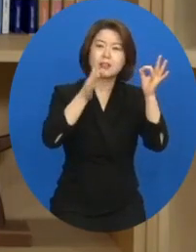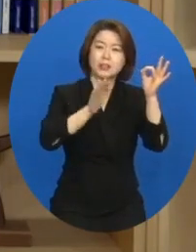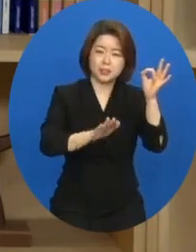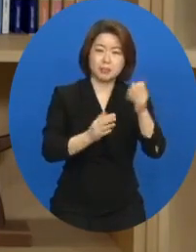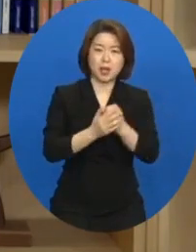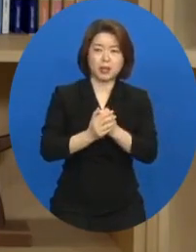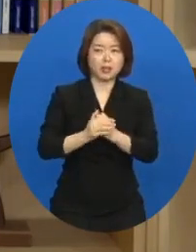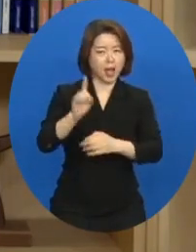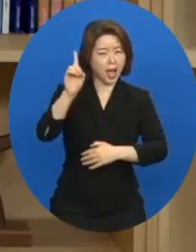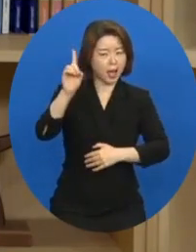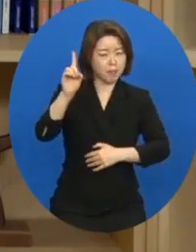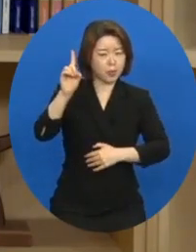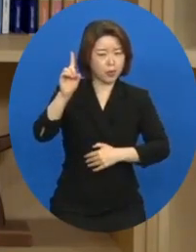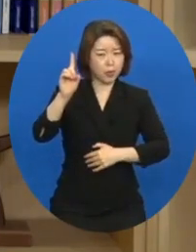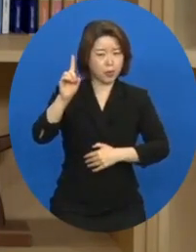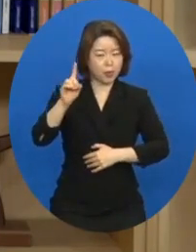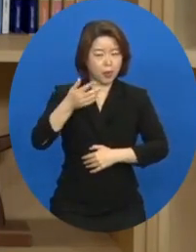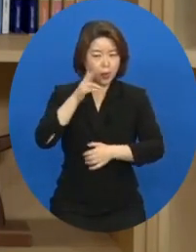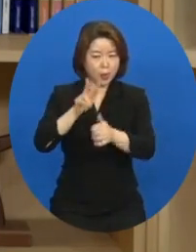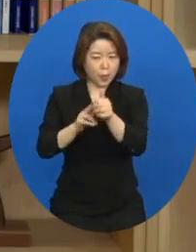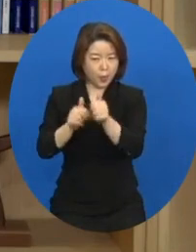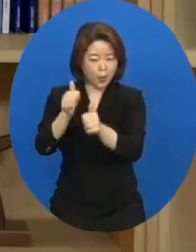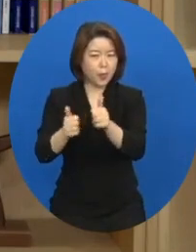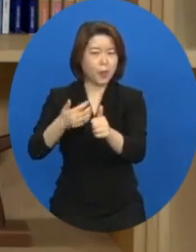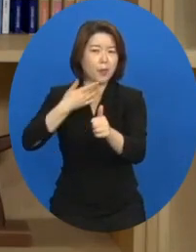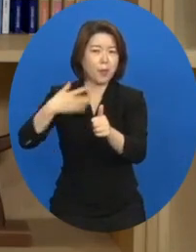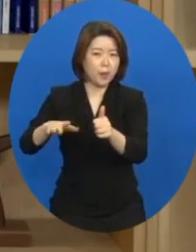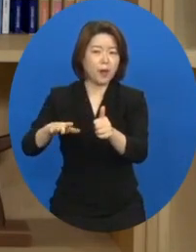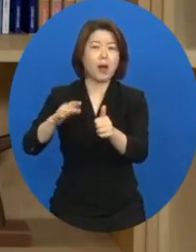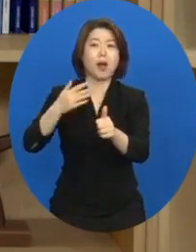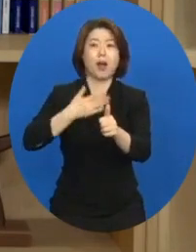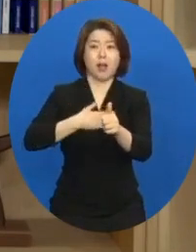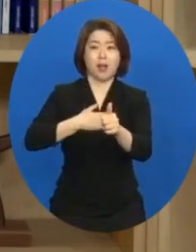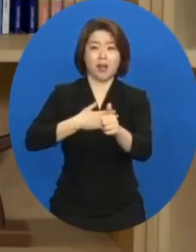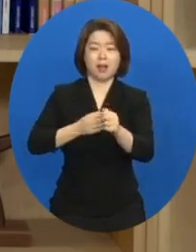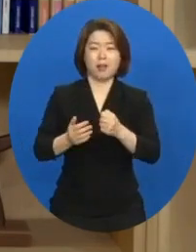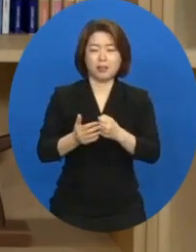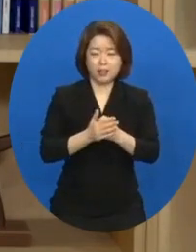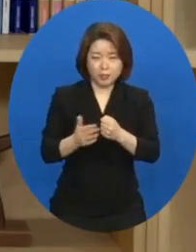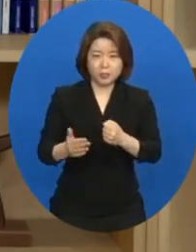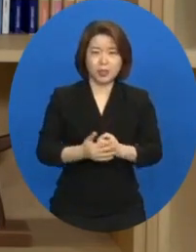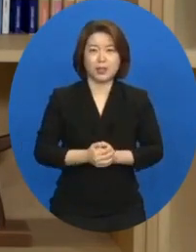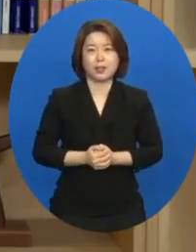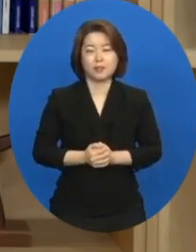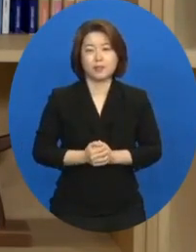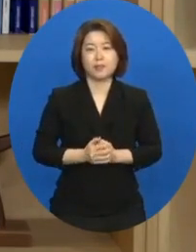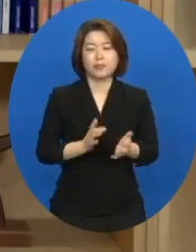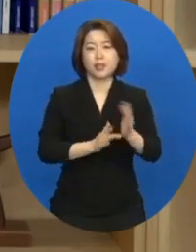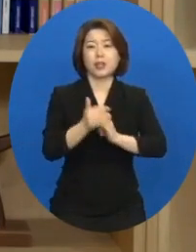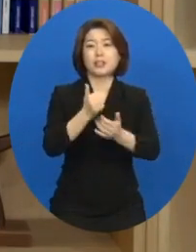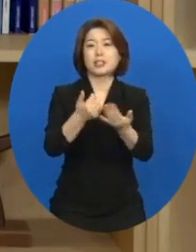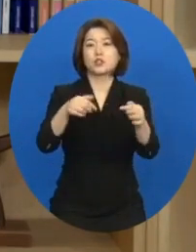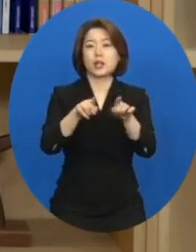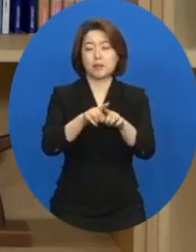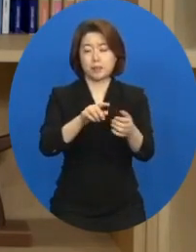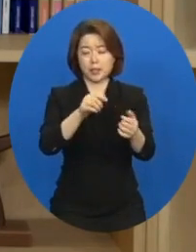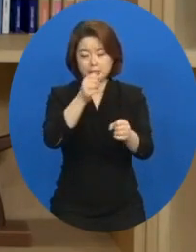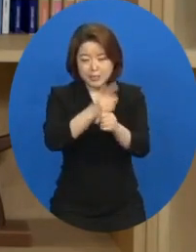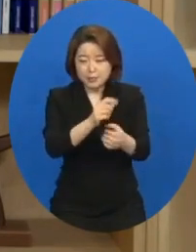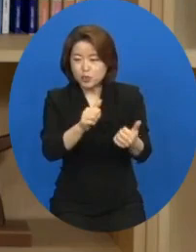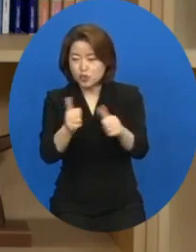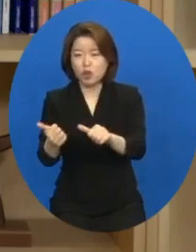한번도 시도해보지 않았던 일이었다는 걸 알았어요 그래서 저는 제가 60강 게임이 죽었다는